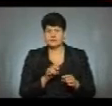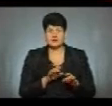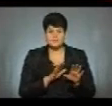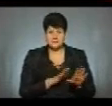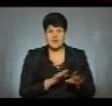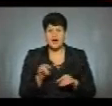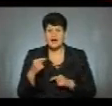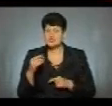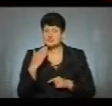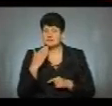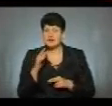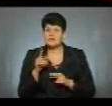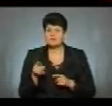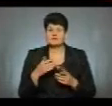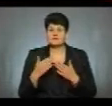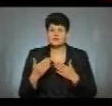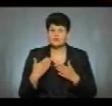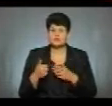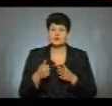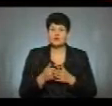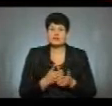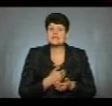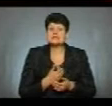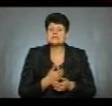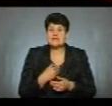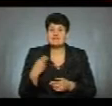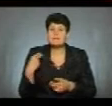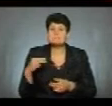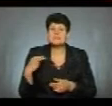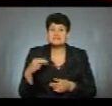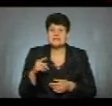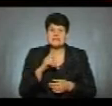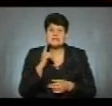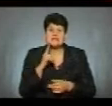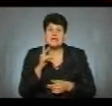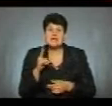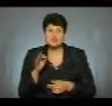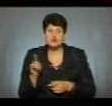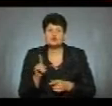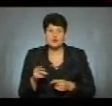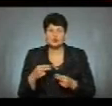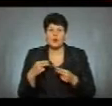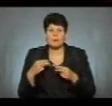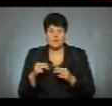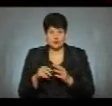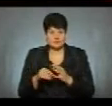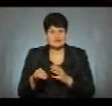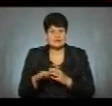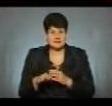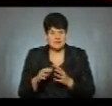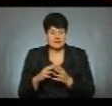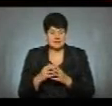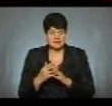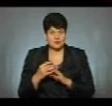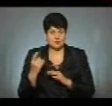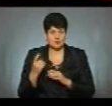інші запитали, як ви ставитесь до ініціативи президента Зеленського щодо продажу земель